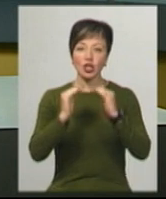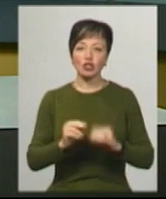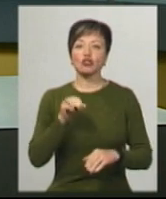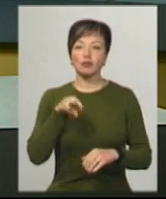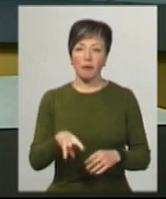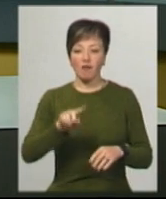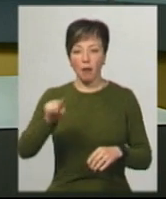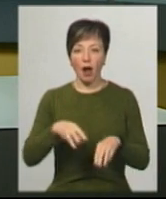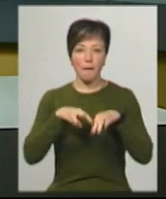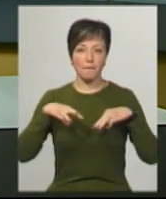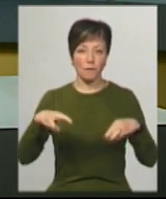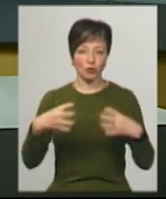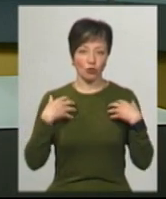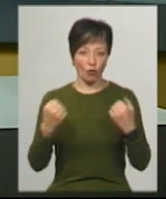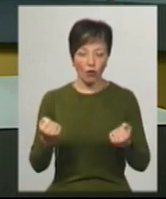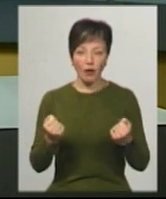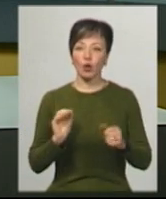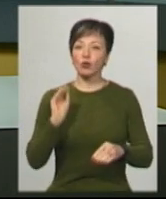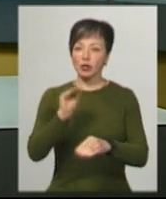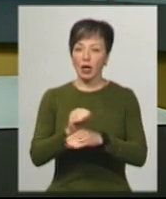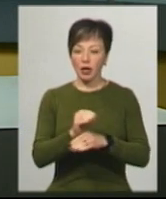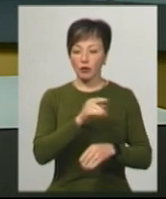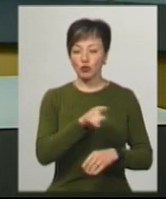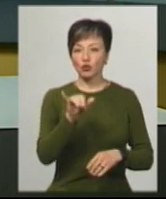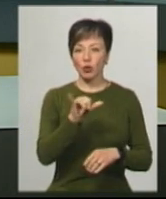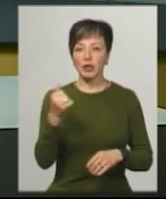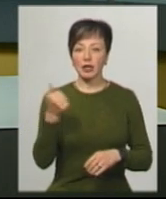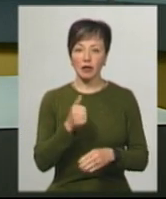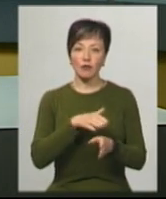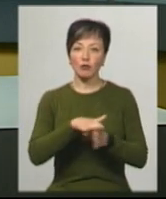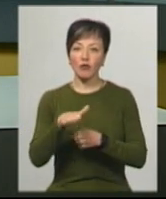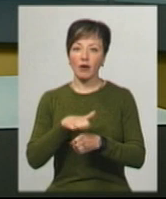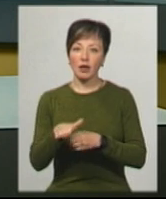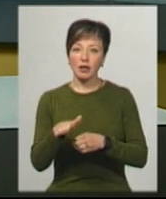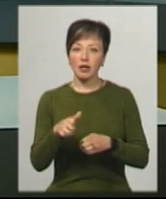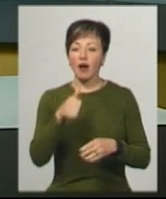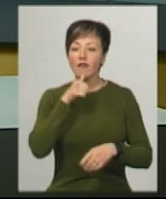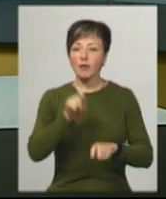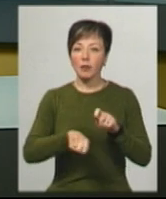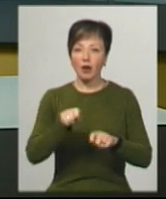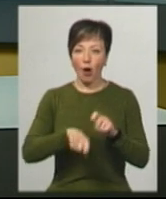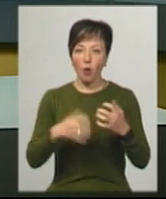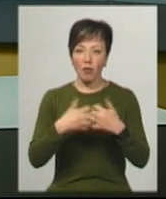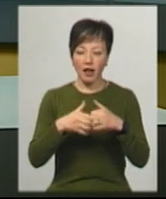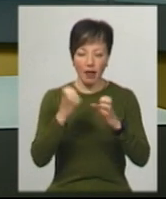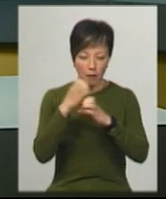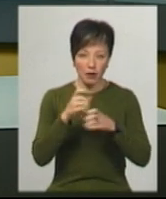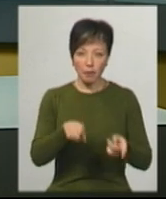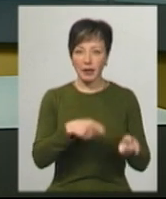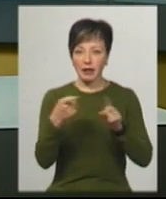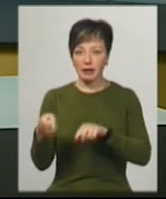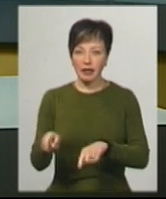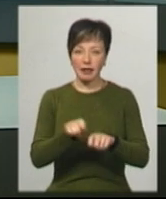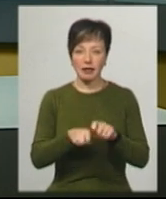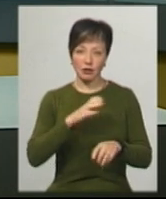охорони здоров'я. Голова ОДА додає, протягом суботи та неділі відбувалася верифікація обладнання лабораторії, щоб перейти на